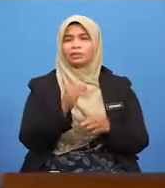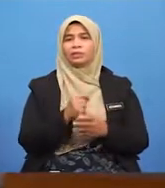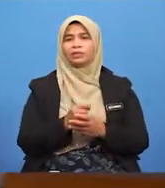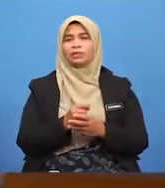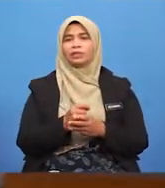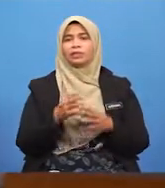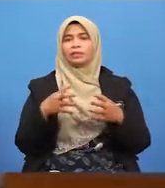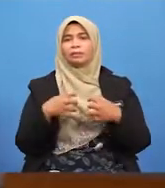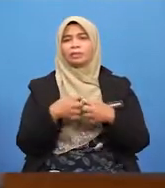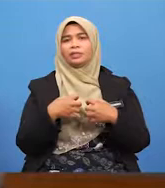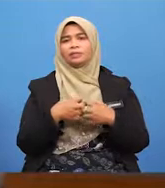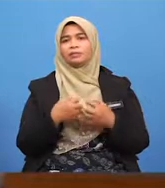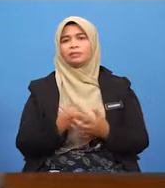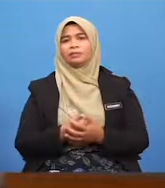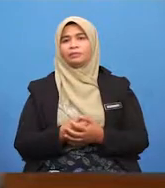mesin